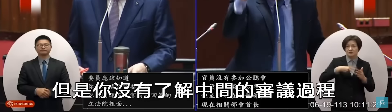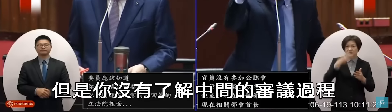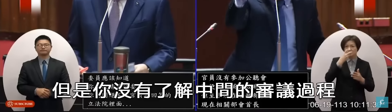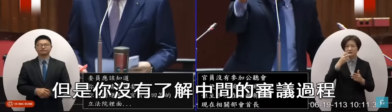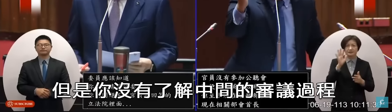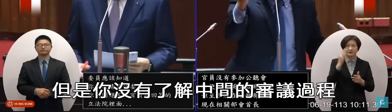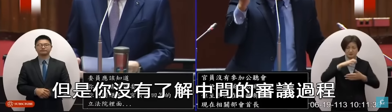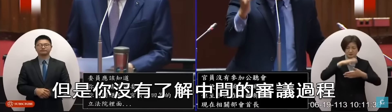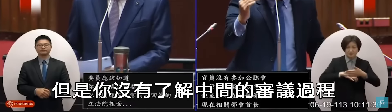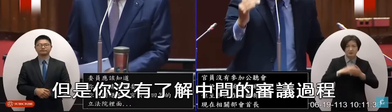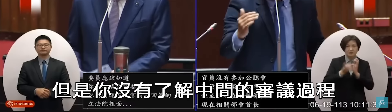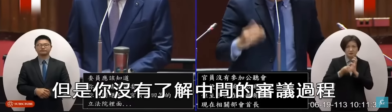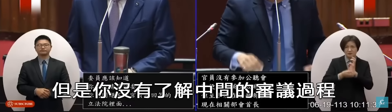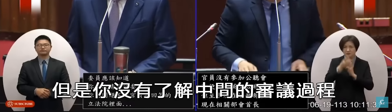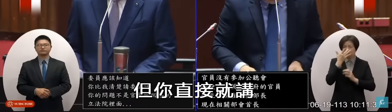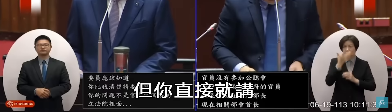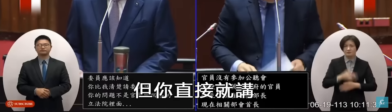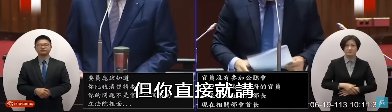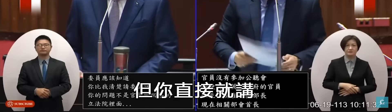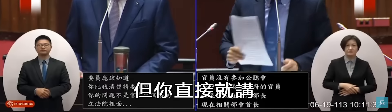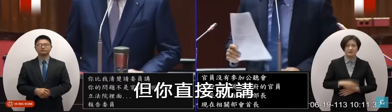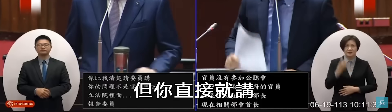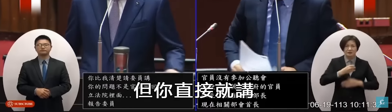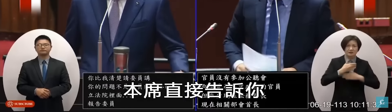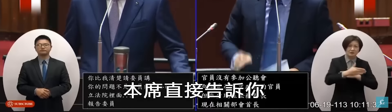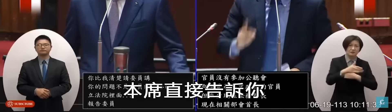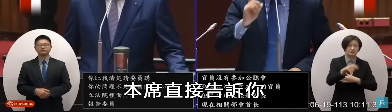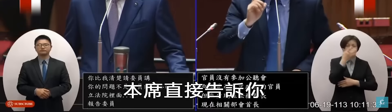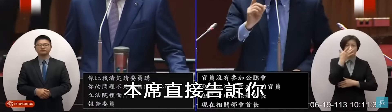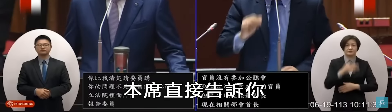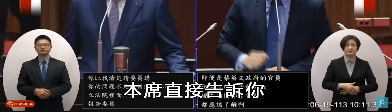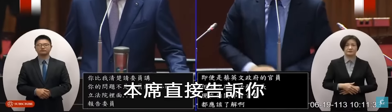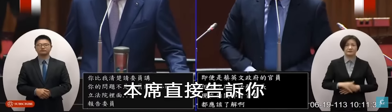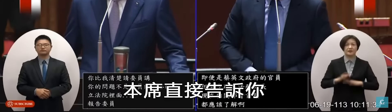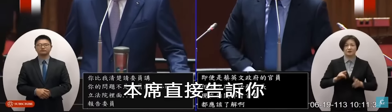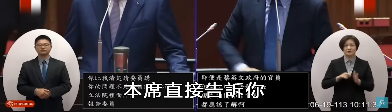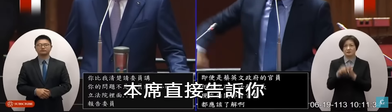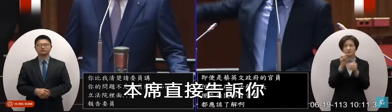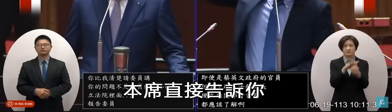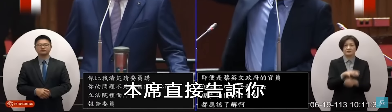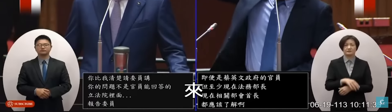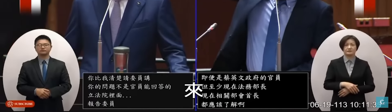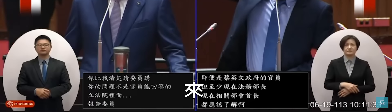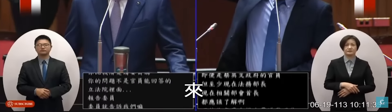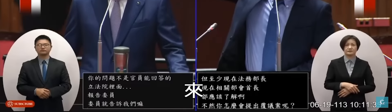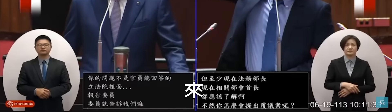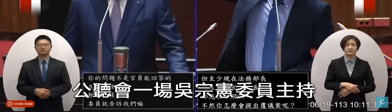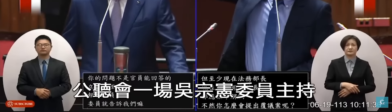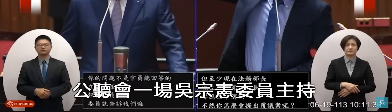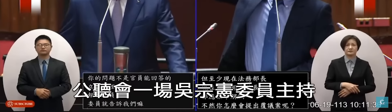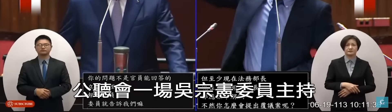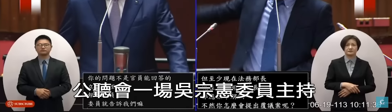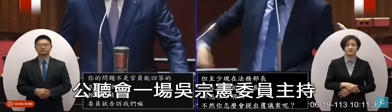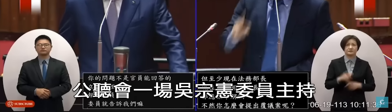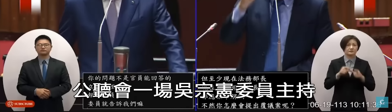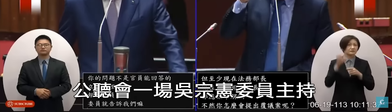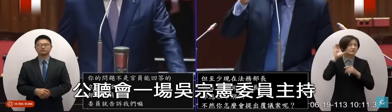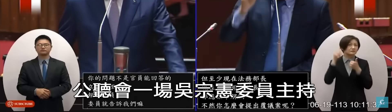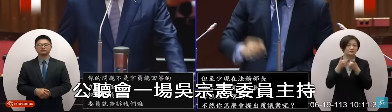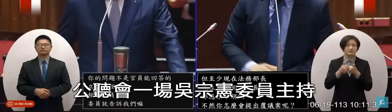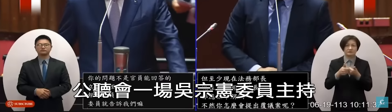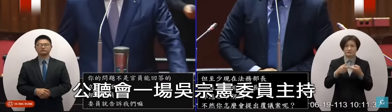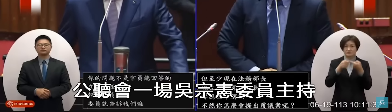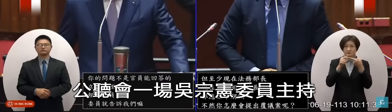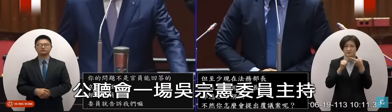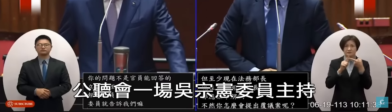了解中间的审议过程，但你直接就讲，本席直接告诉您，来，公听会